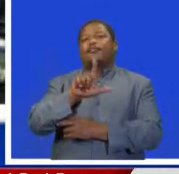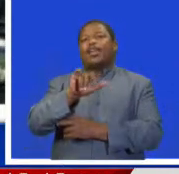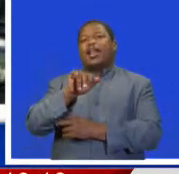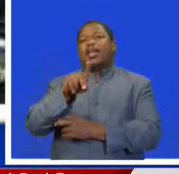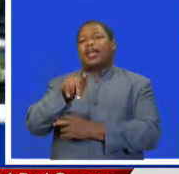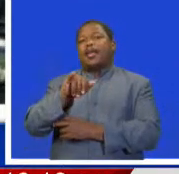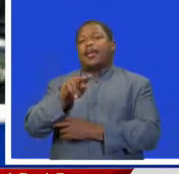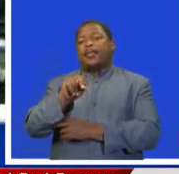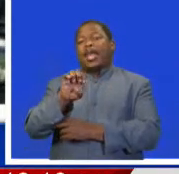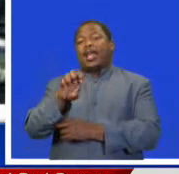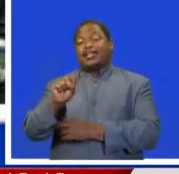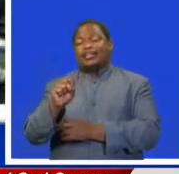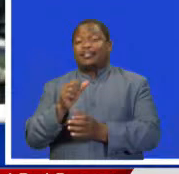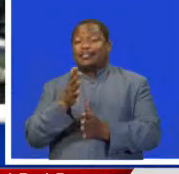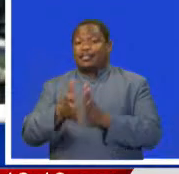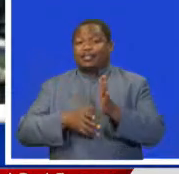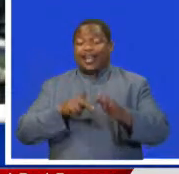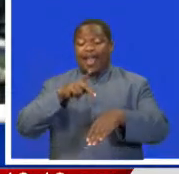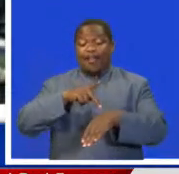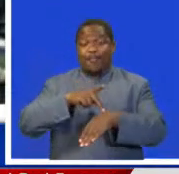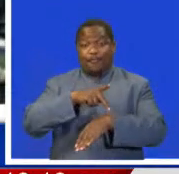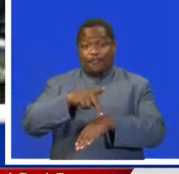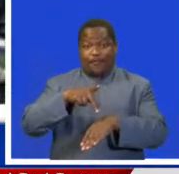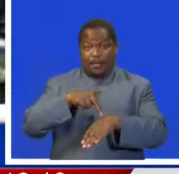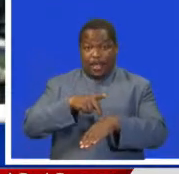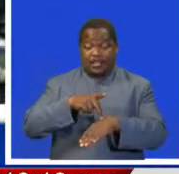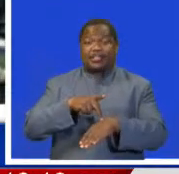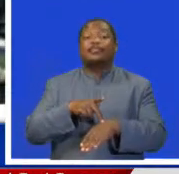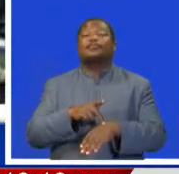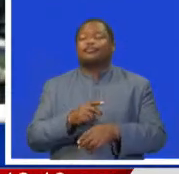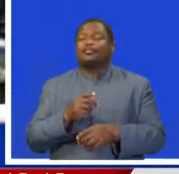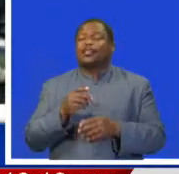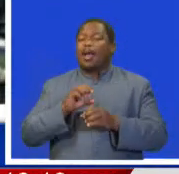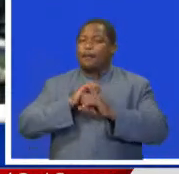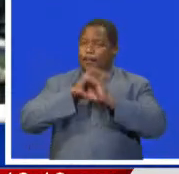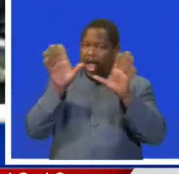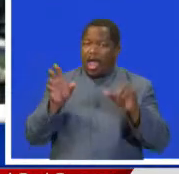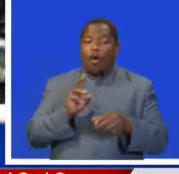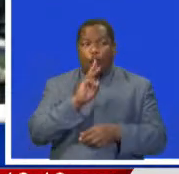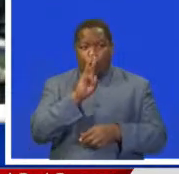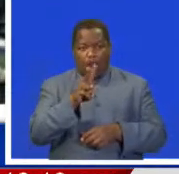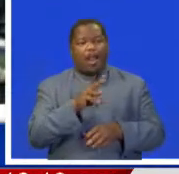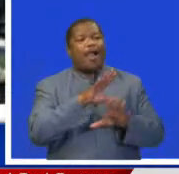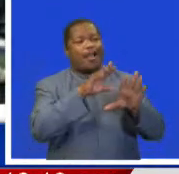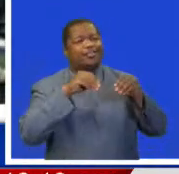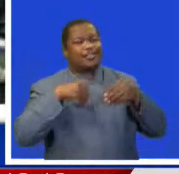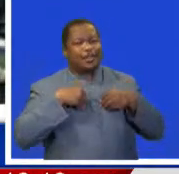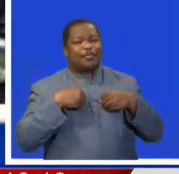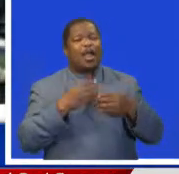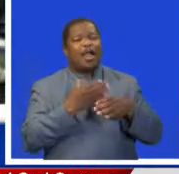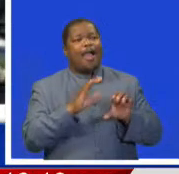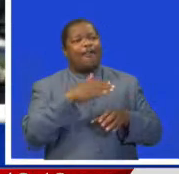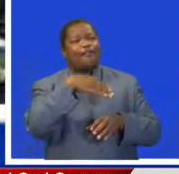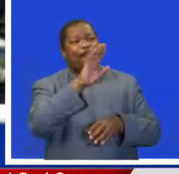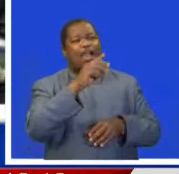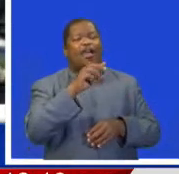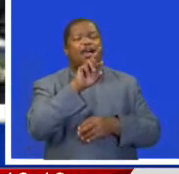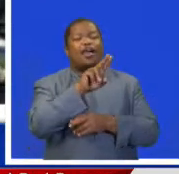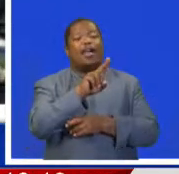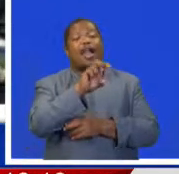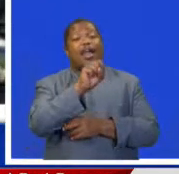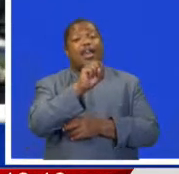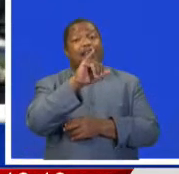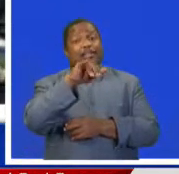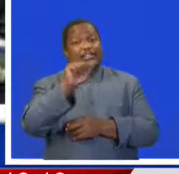live ukuthi asebentise likhambi lekwelapha umkhuhlane COVID-19 letfulo live leRussia ngalesibili kudanike sive sakhe lokugcina ukuthi